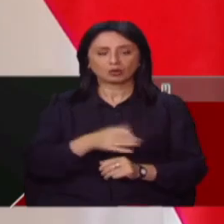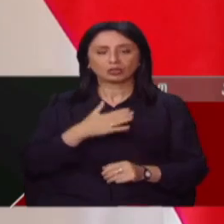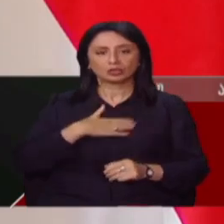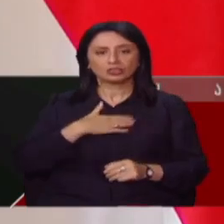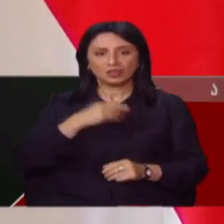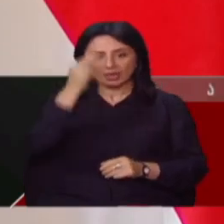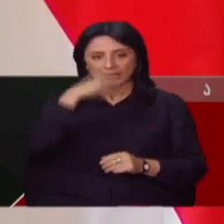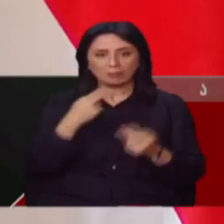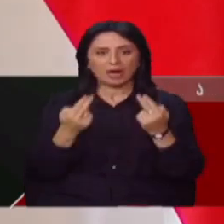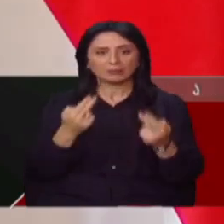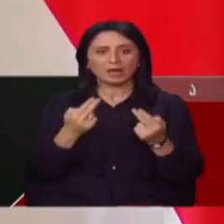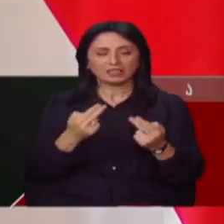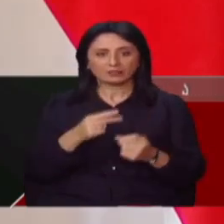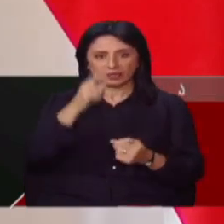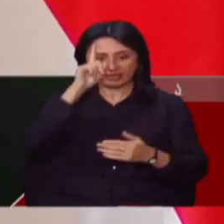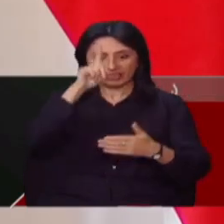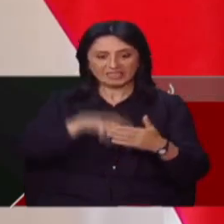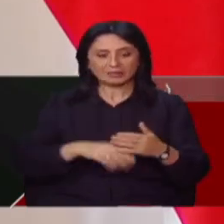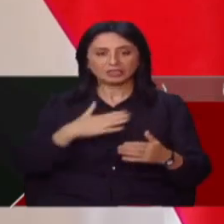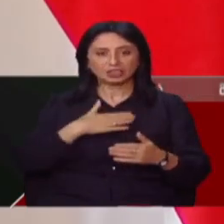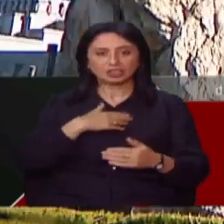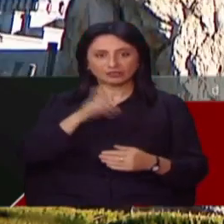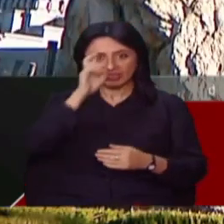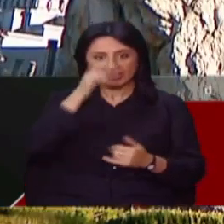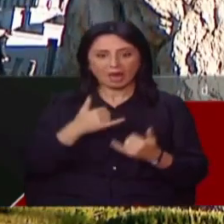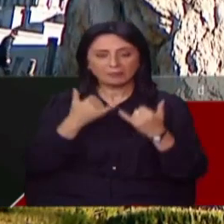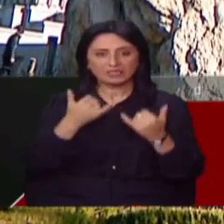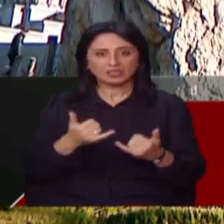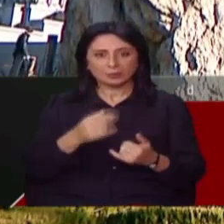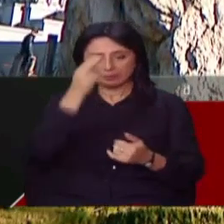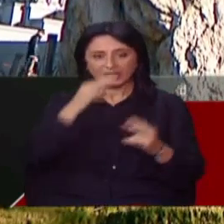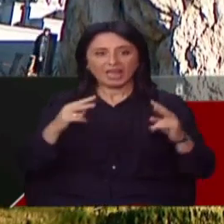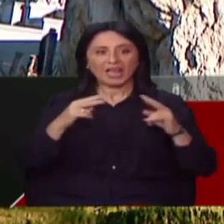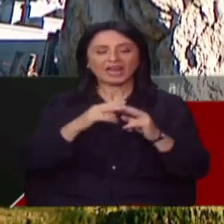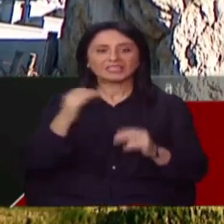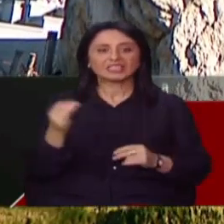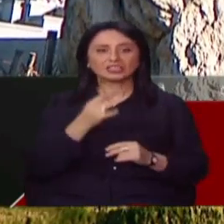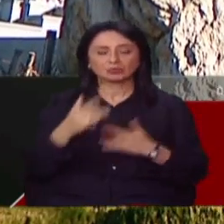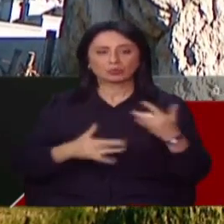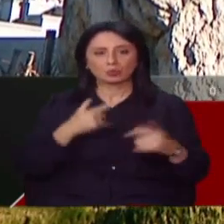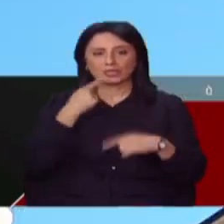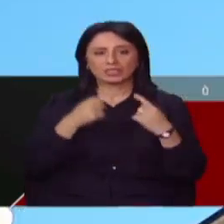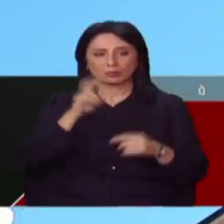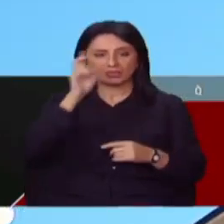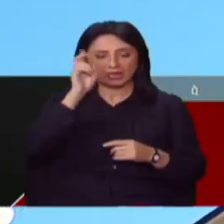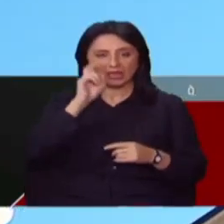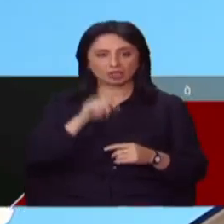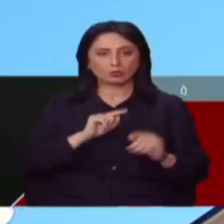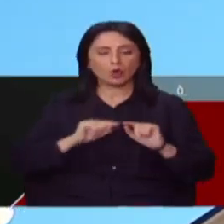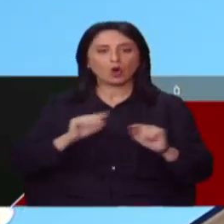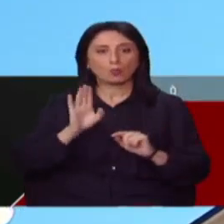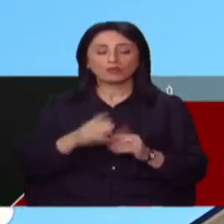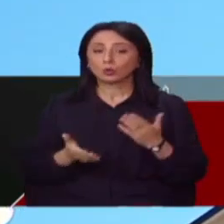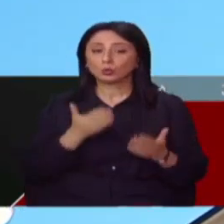ჩვენი მართლმადიდებლობა, რელიგიის როლი ჩვენი სახელმწიფოსთვის. ეკლესიის ისტორიულ როლზე საუბრობენ ხელისუფლების